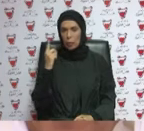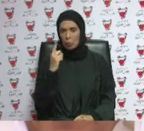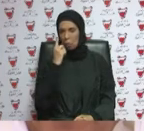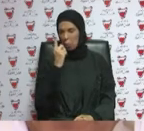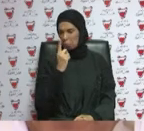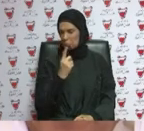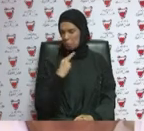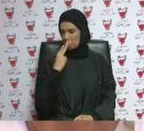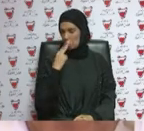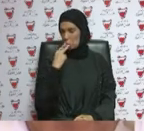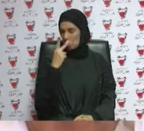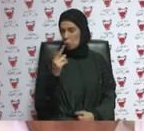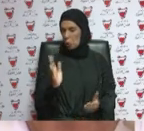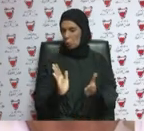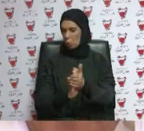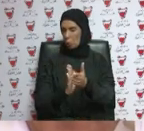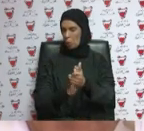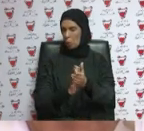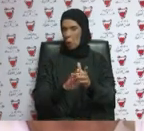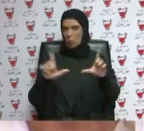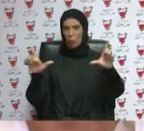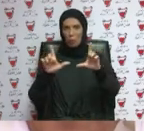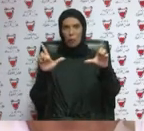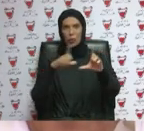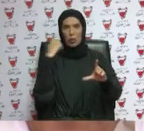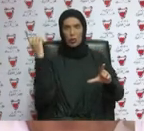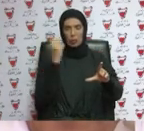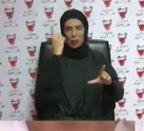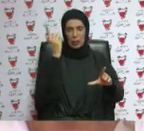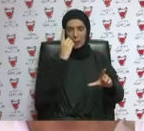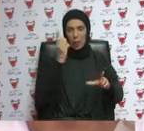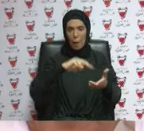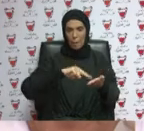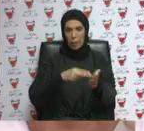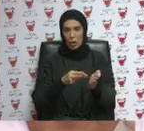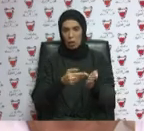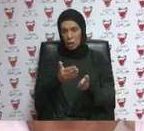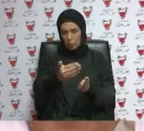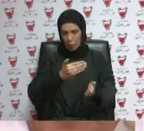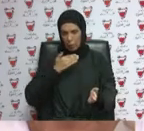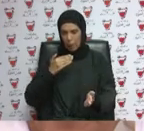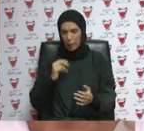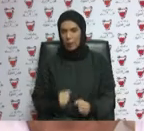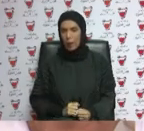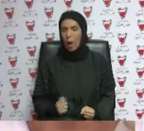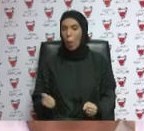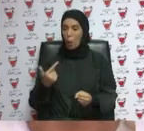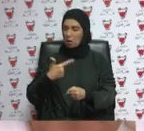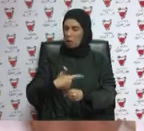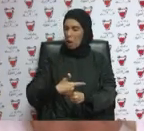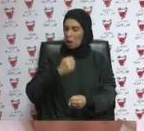تشيد وفضائيات العالم بالإجراءات الاستباقية لصاحب السمو الملكي ولي